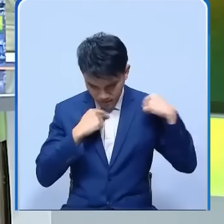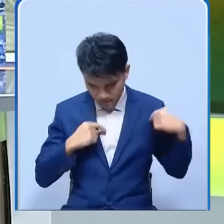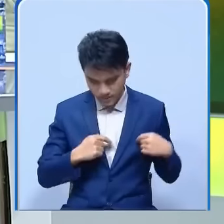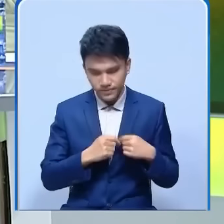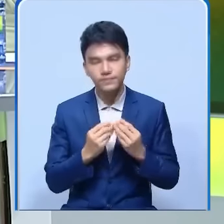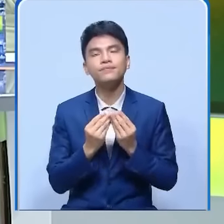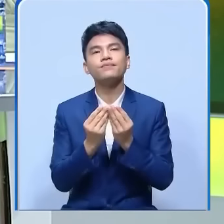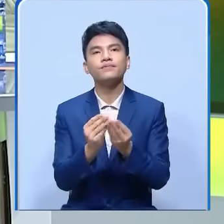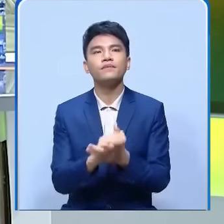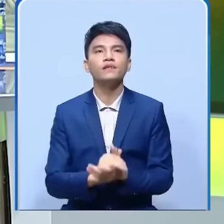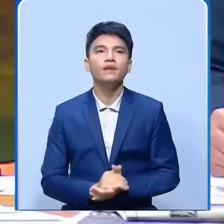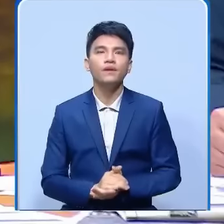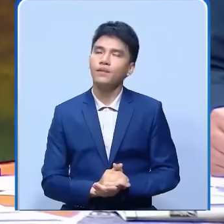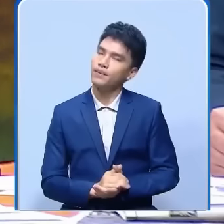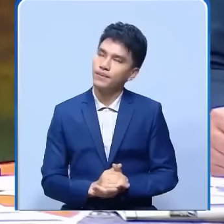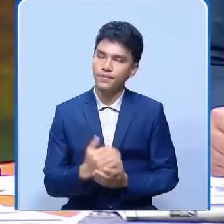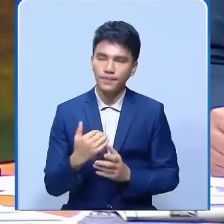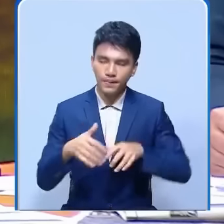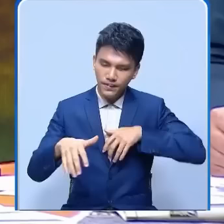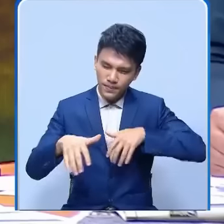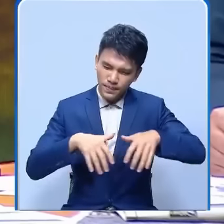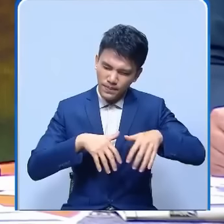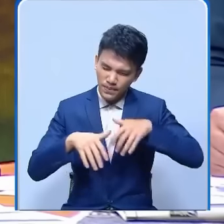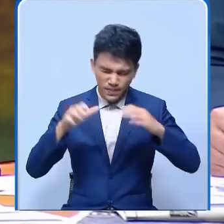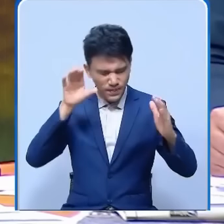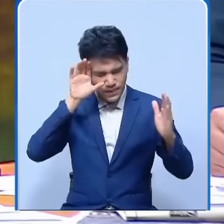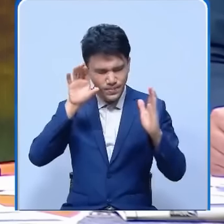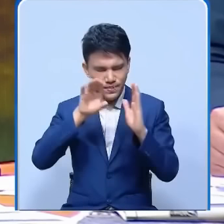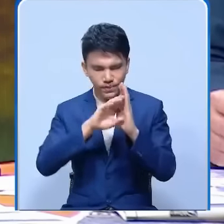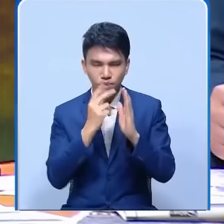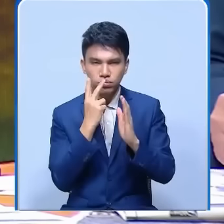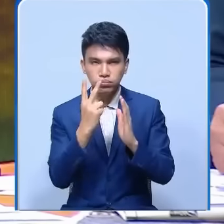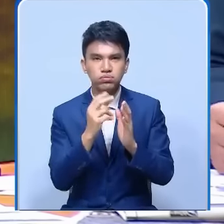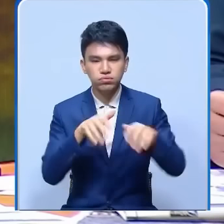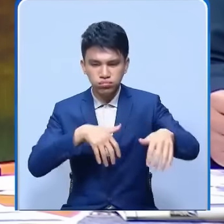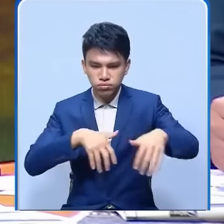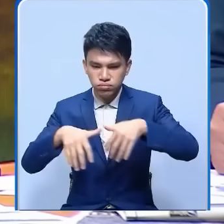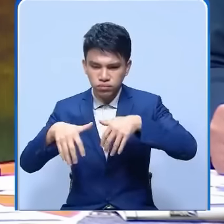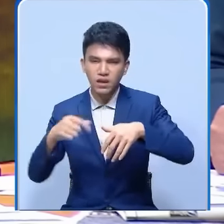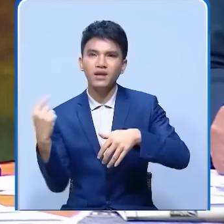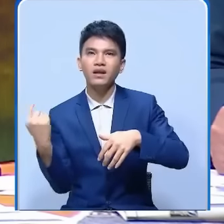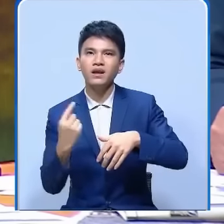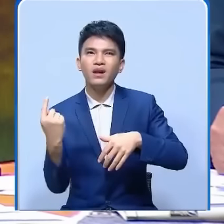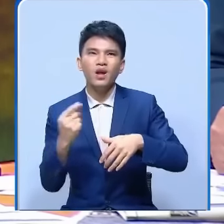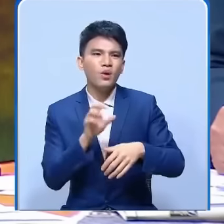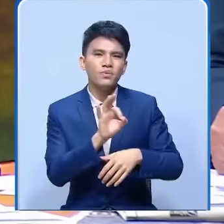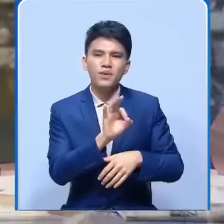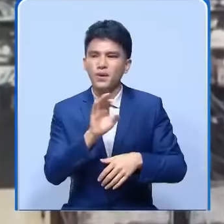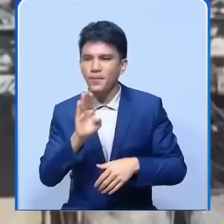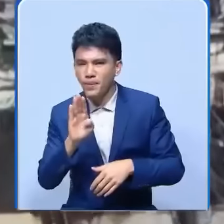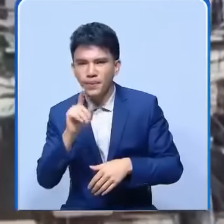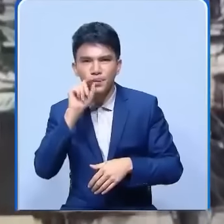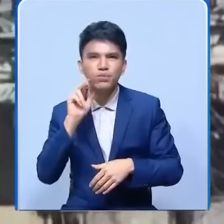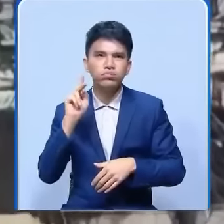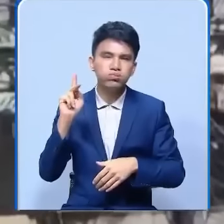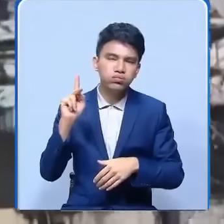ใช่และอย่างที่บอกนะคะว่าเป็นเสียงวิพากษ์วิจารณ์จริงๆเพราะว่าภาพของการช่วยเหลือก็จะส่วนใหญ่ก็จะเป็นหน่วยงานเอกชนเป็นเพจเป็นคุณกันจอม